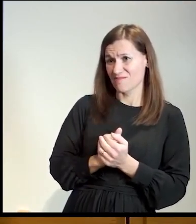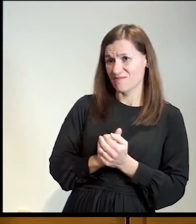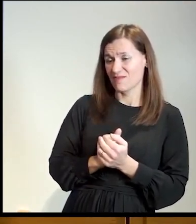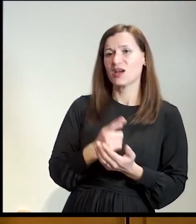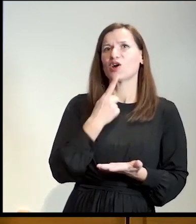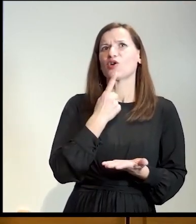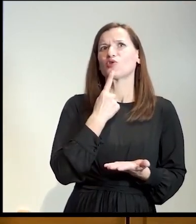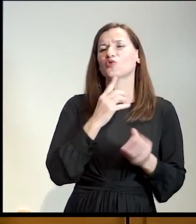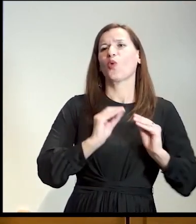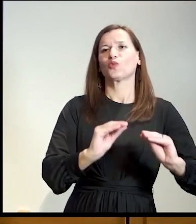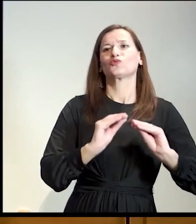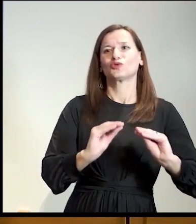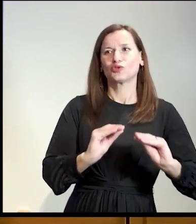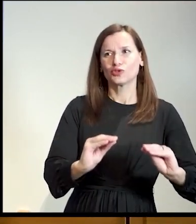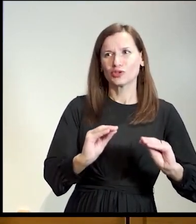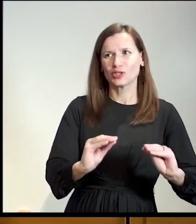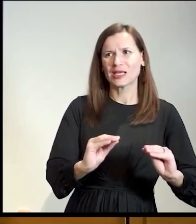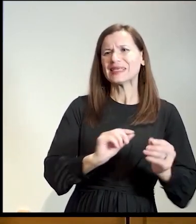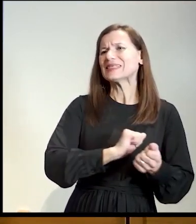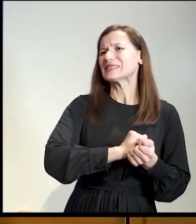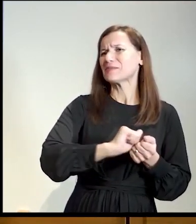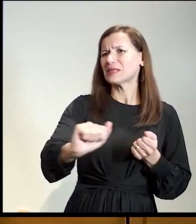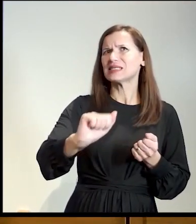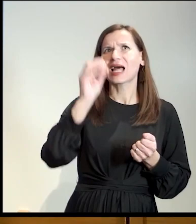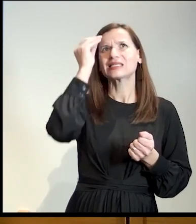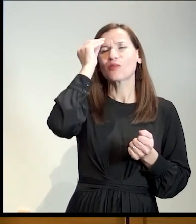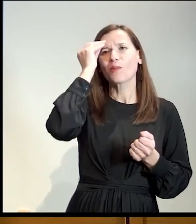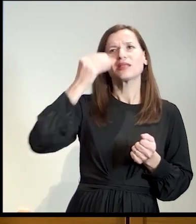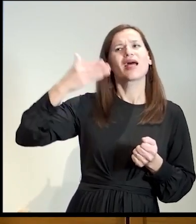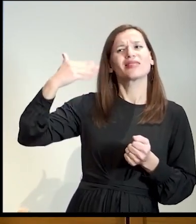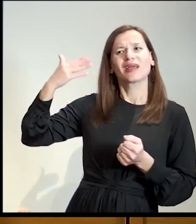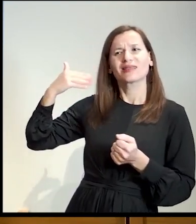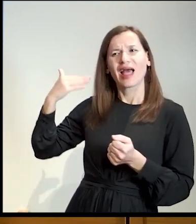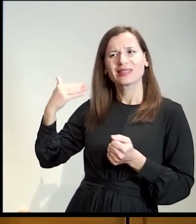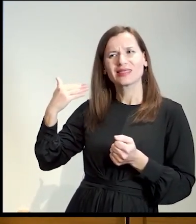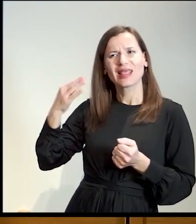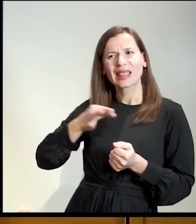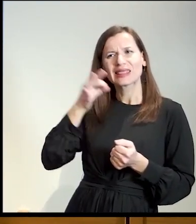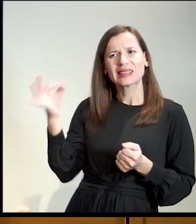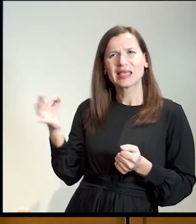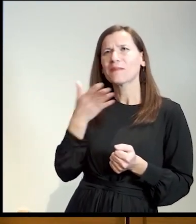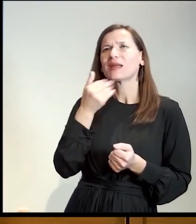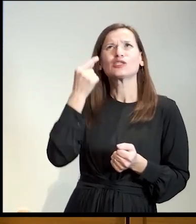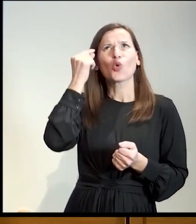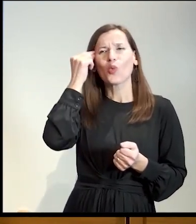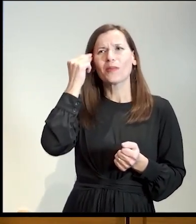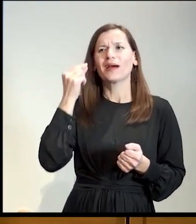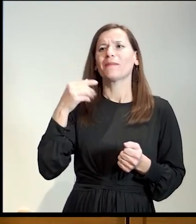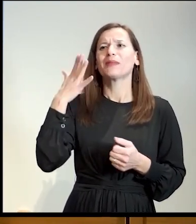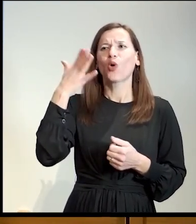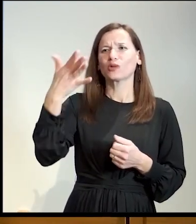Kdo uči izbrisati spomina nekdanje dni, brez up prihodnih odzec pred